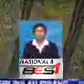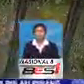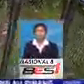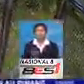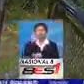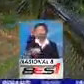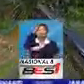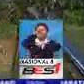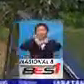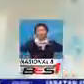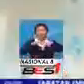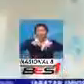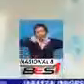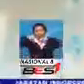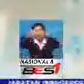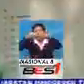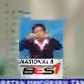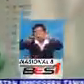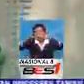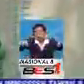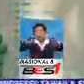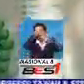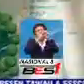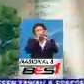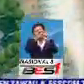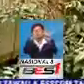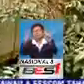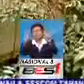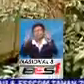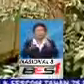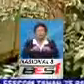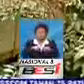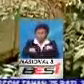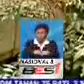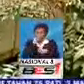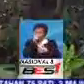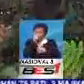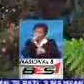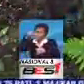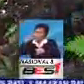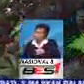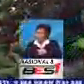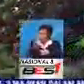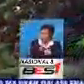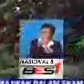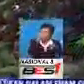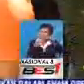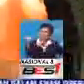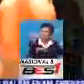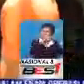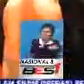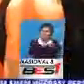Tree Top Walk dibuka secara rasmi pada tahun 2006. Ini antara kawasan menarik yang anda kena kunjungi jika ke negeri